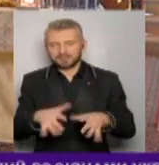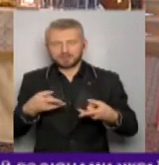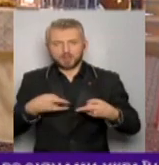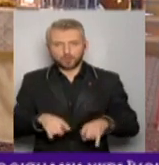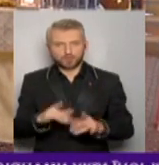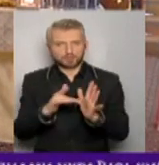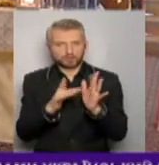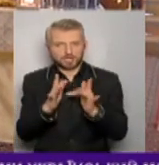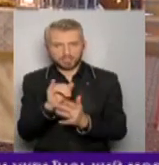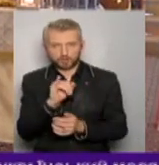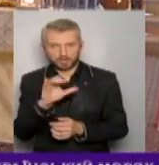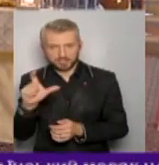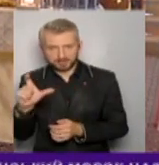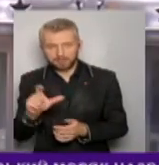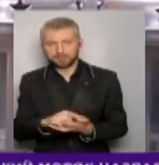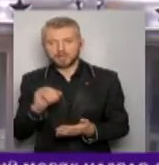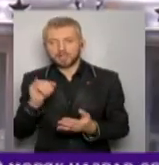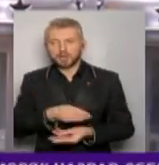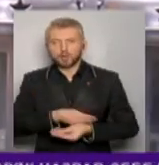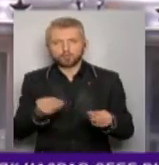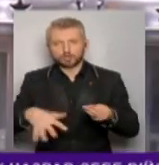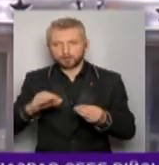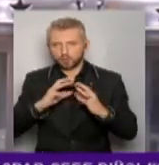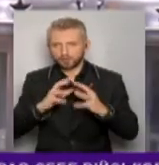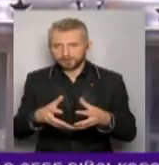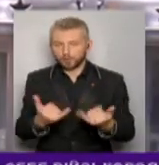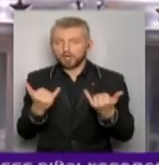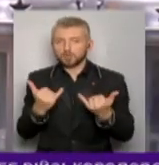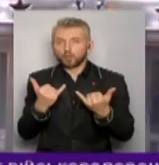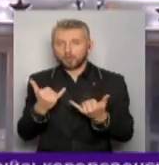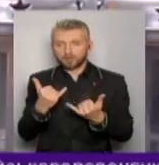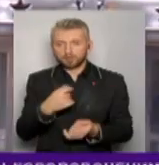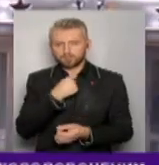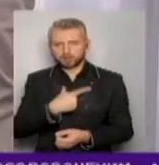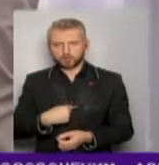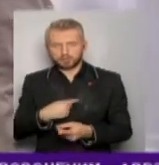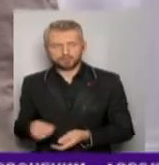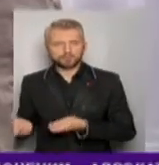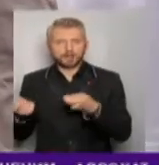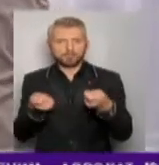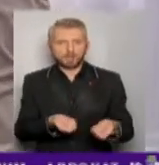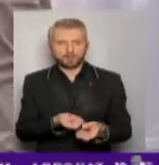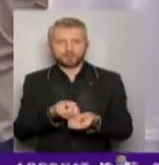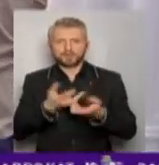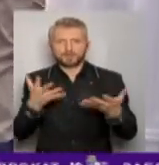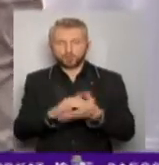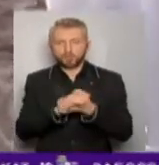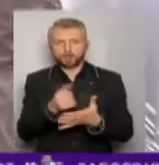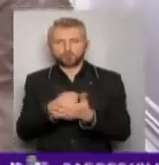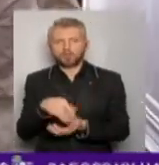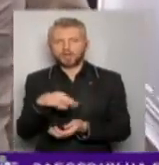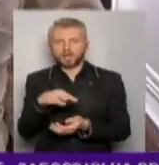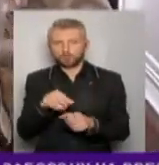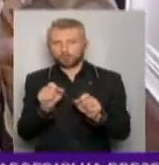храмі Різдва у Палестині і розвозять по всьому світу. Сьогодні ж пластуни доправили світло миру і до Михайлівського Золотоверхого